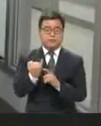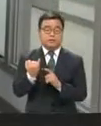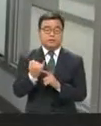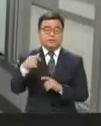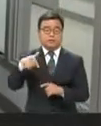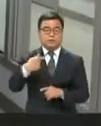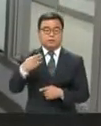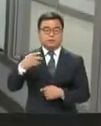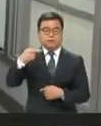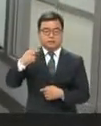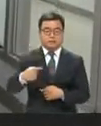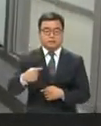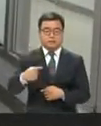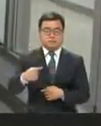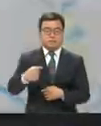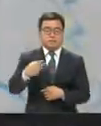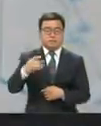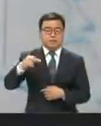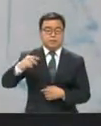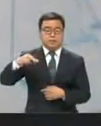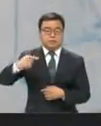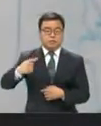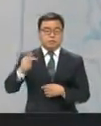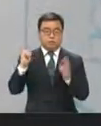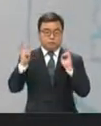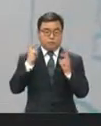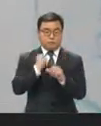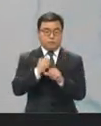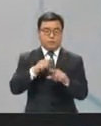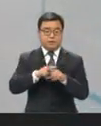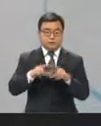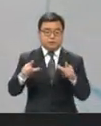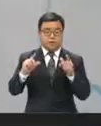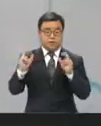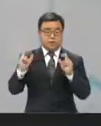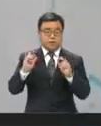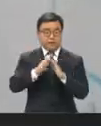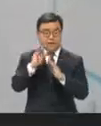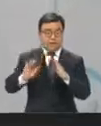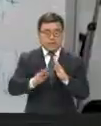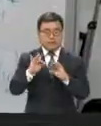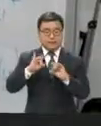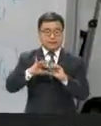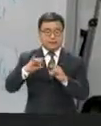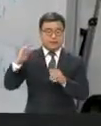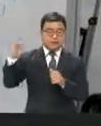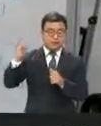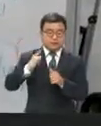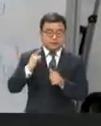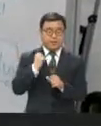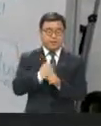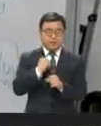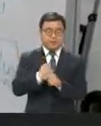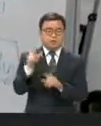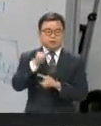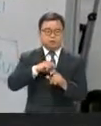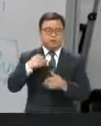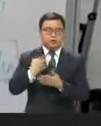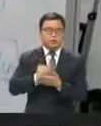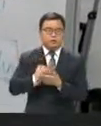그리드 리소스라는 회사를 설립해 일반 가정이 태양전지판 설치로 거둘 수 있는 투자 회수 효과를 알려주고